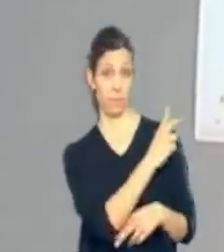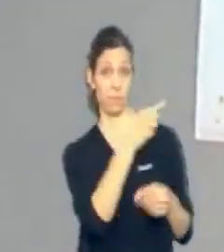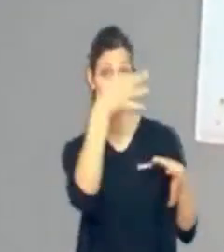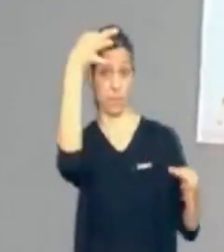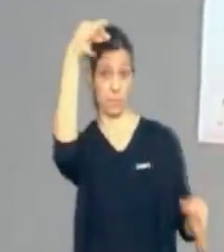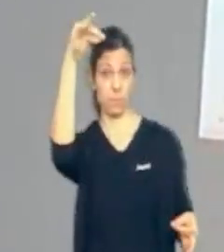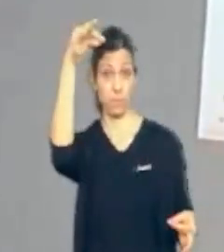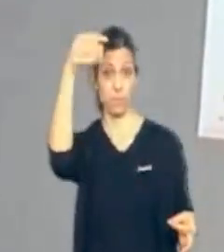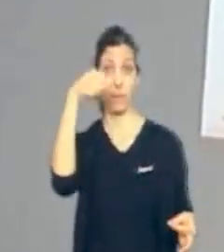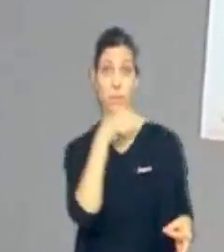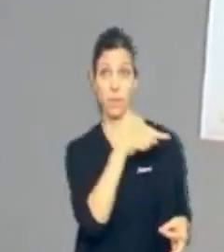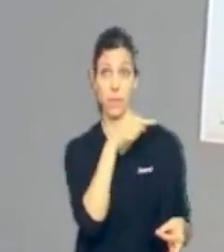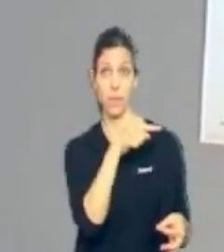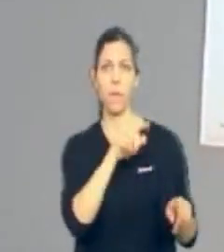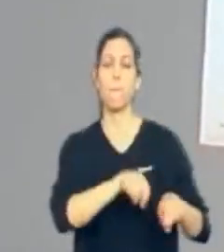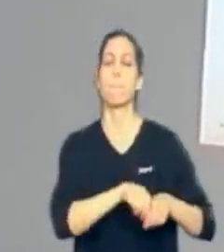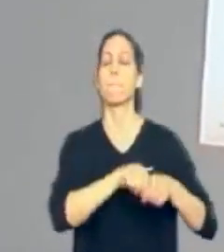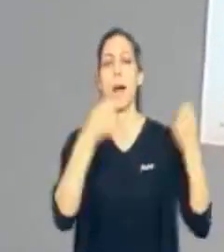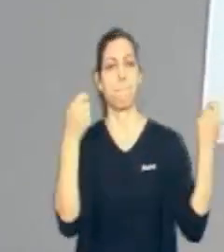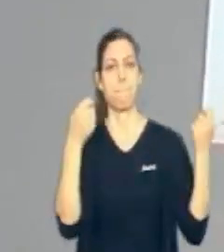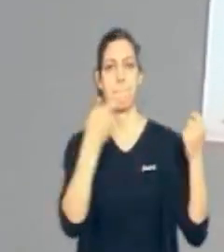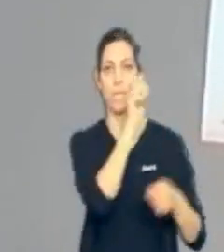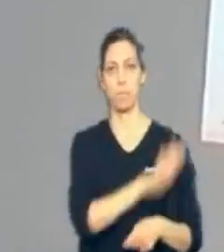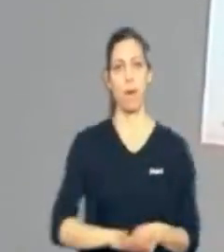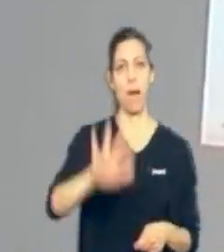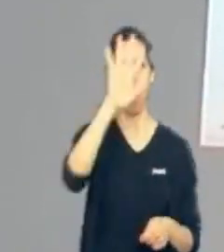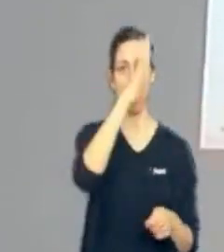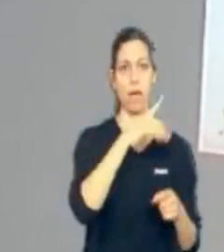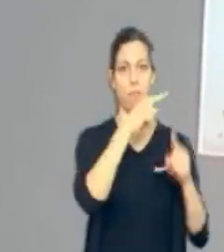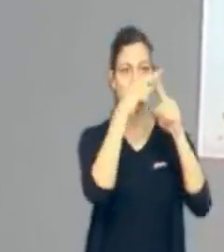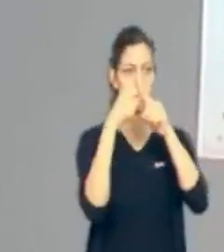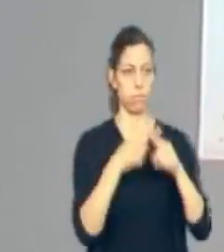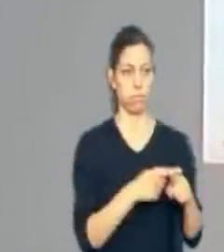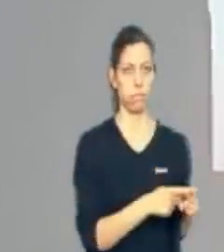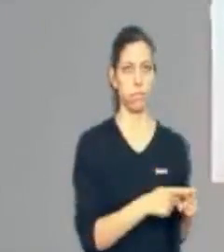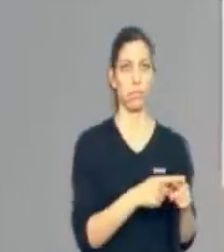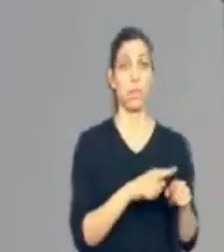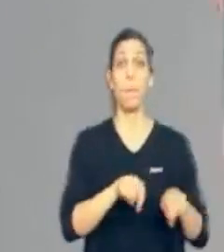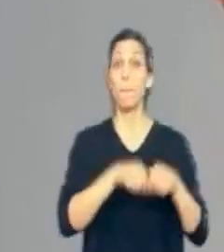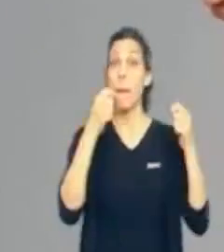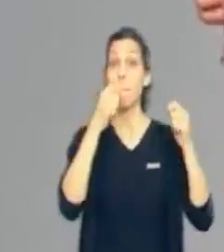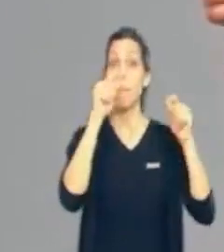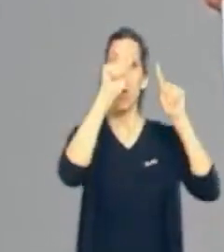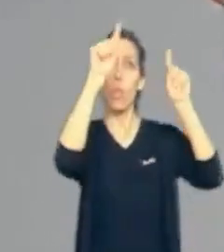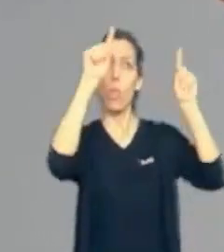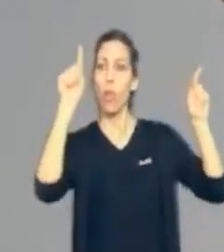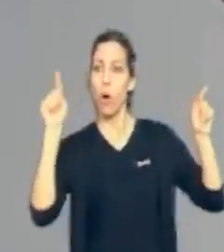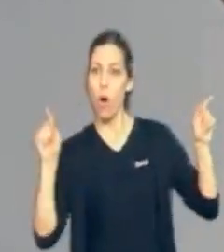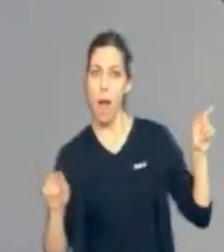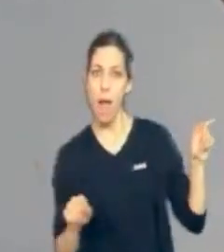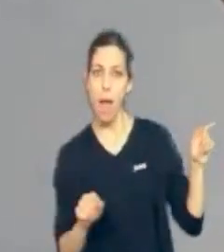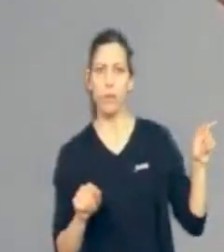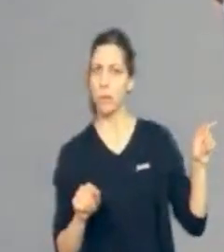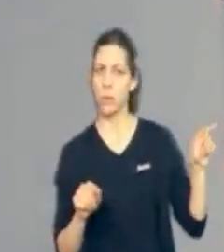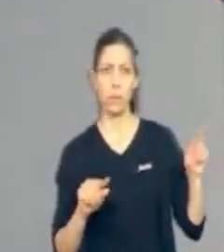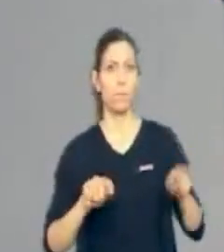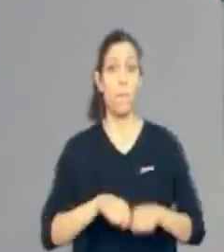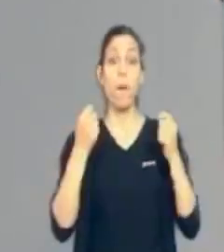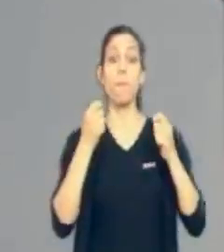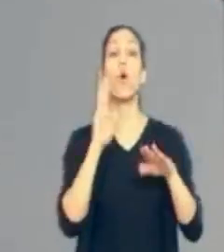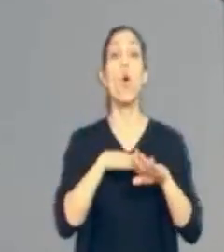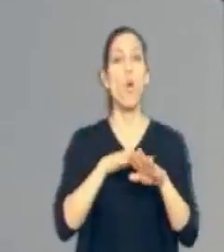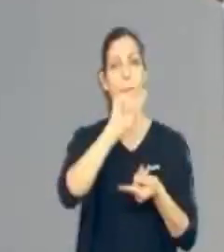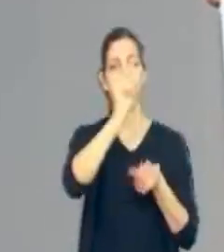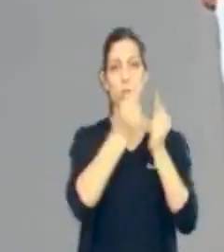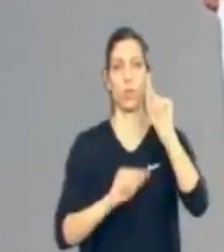Això és per on se trenca Espanya. Espanya no es trenca per la perifèria. Espanya es trenca per els pressupostos generals de